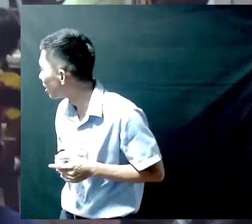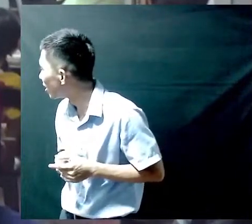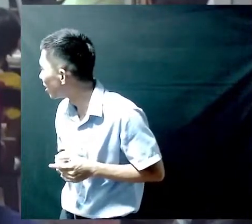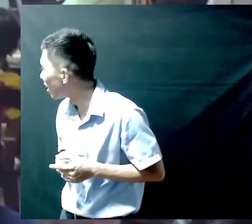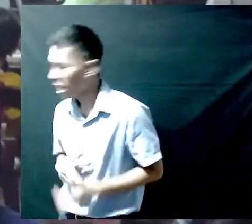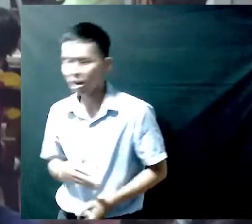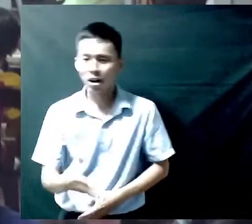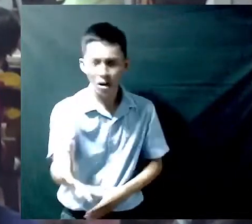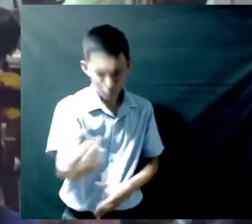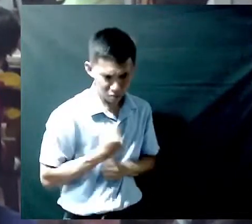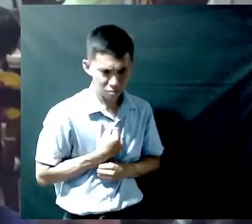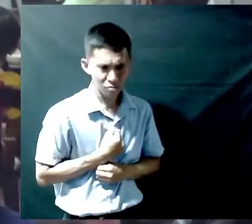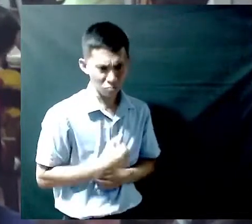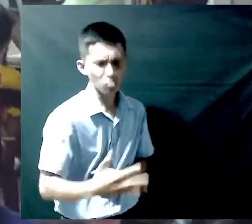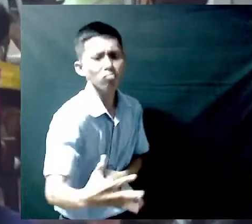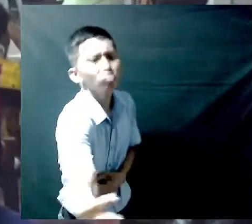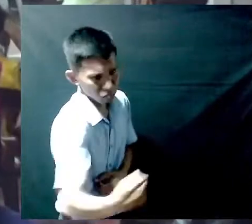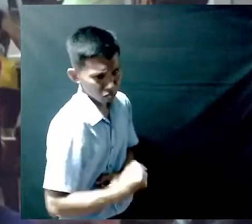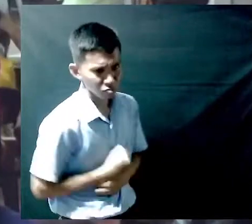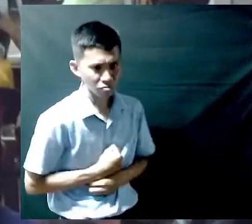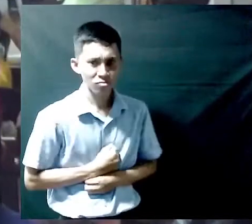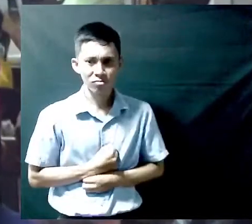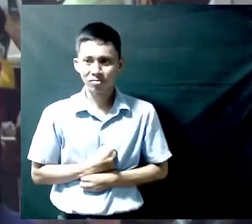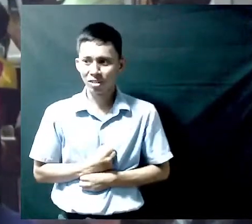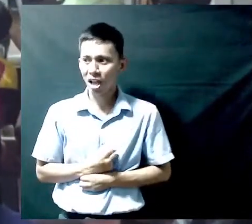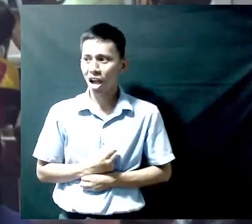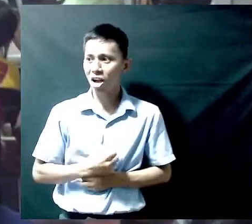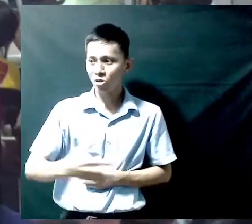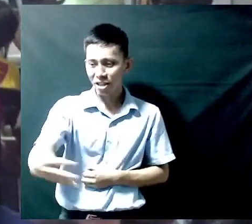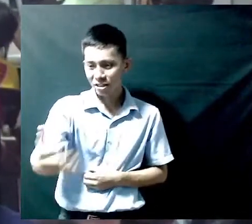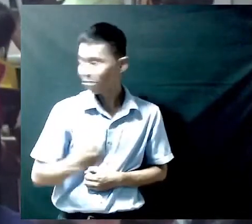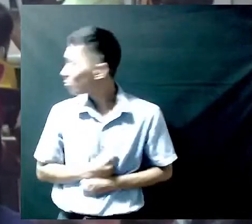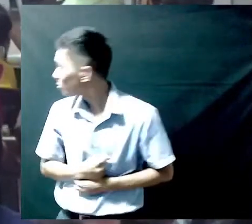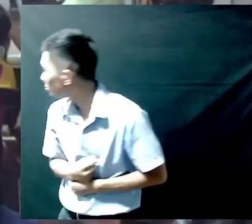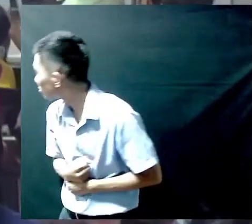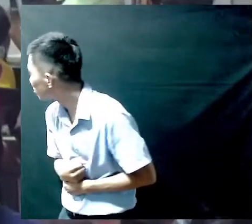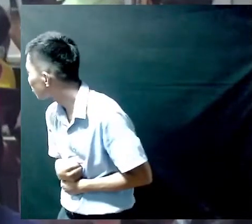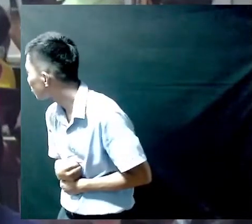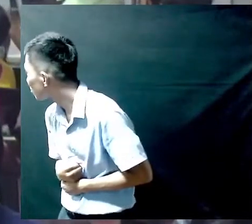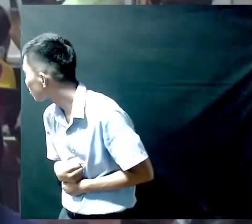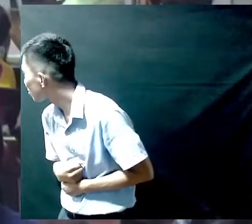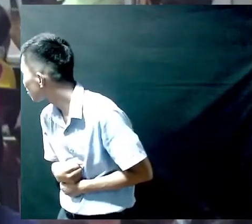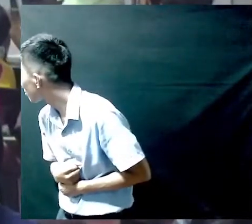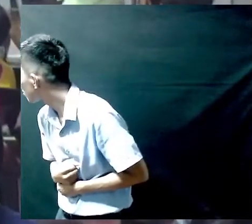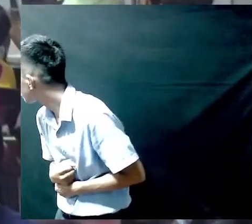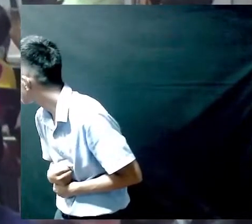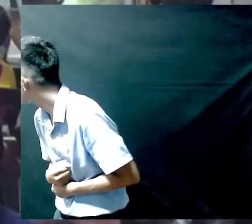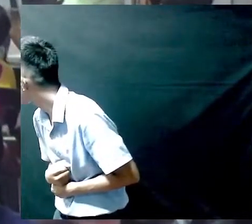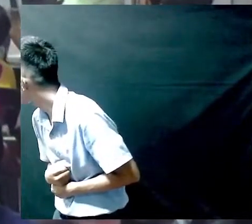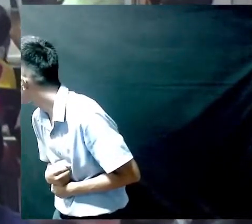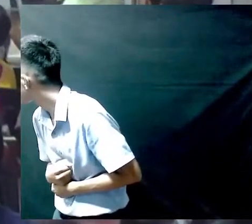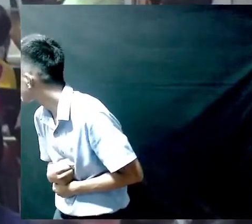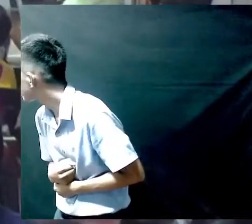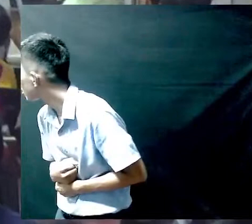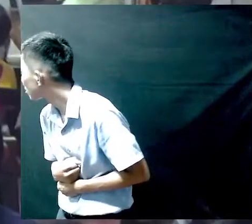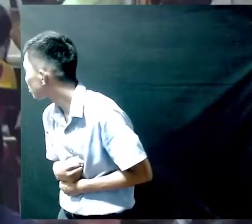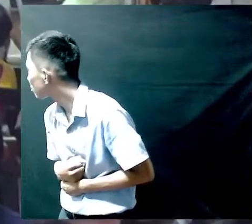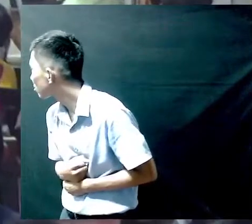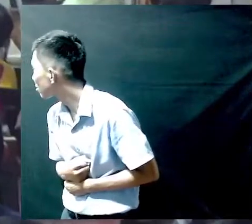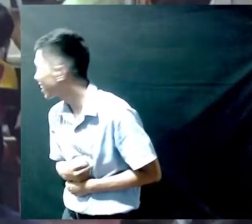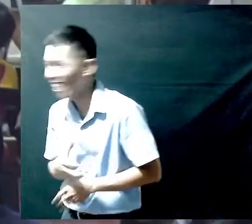Ambina. Ambina ba yun? Ambina. Eh, ano yung sa Cebu yung ayoko? Eh, dili